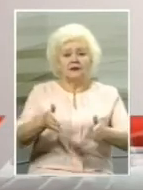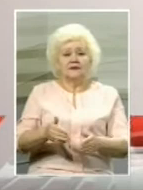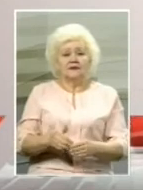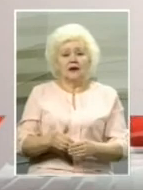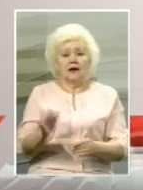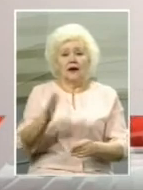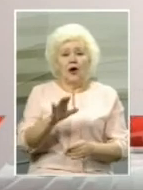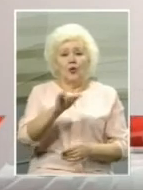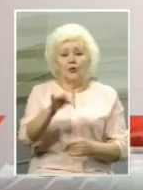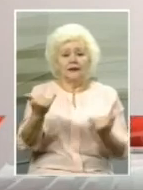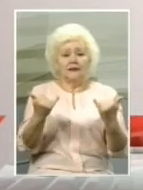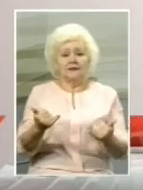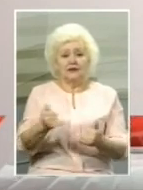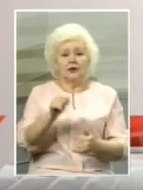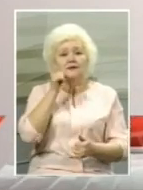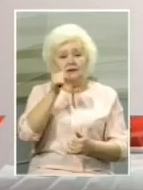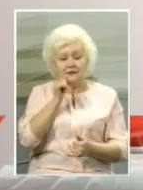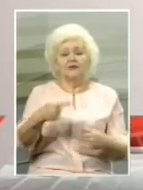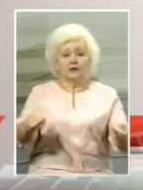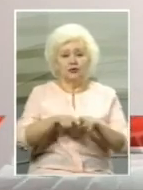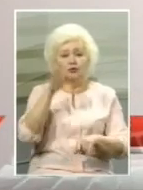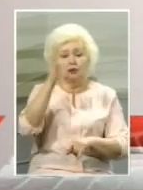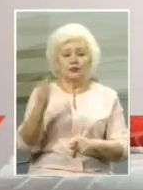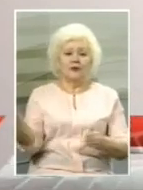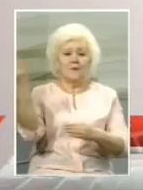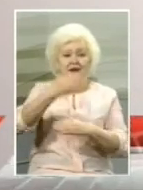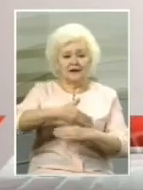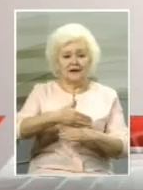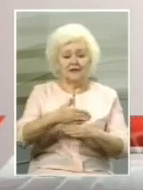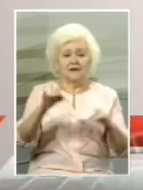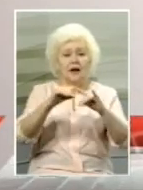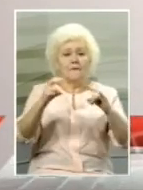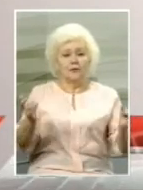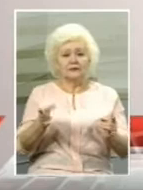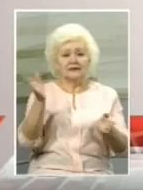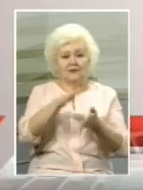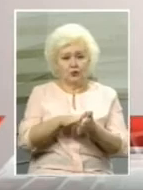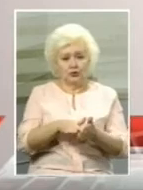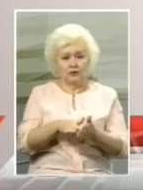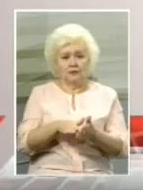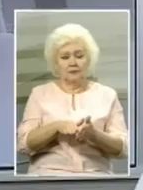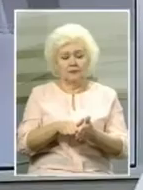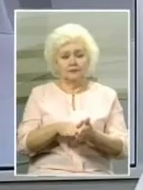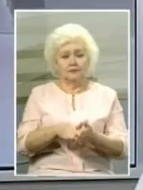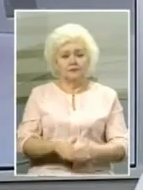перекрываем вот мост, мы сейчас здесь находимся, завтра мы тоже будем перекрывать мост. Камеры не включат мост.